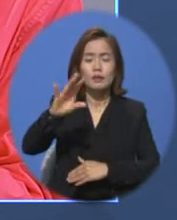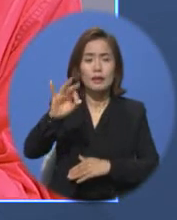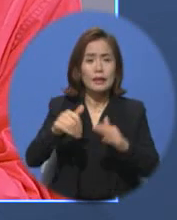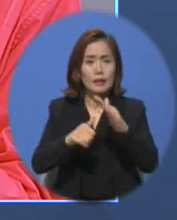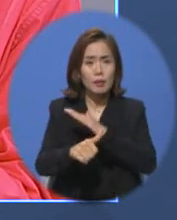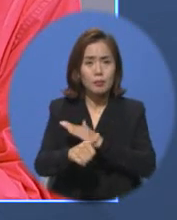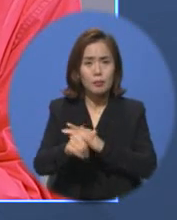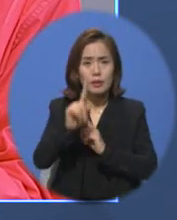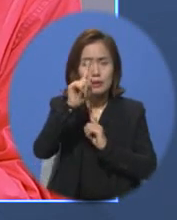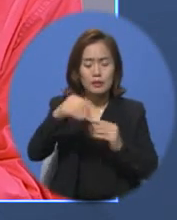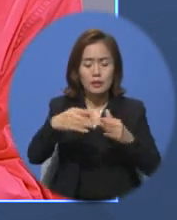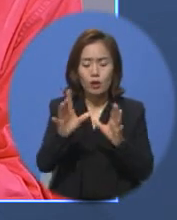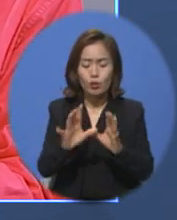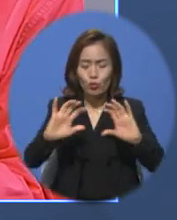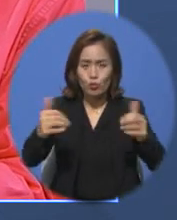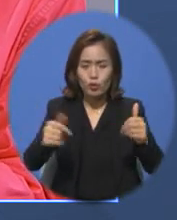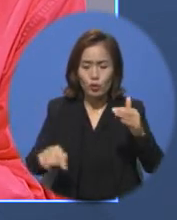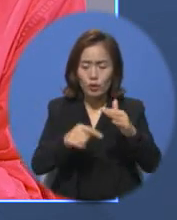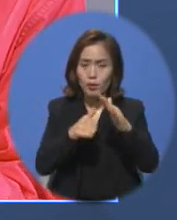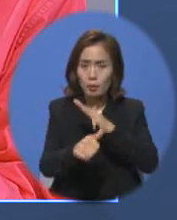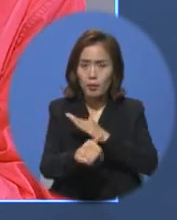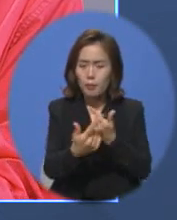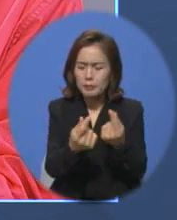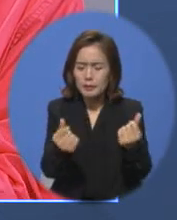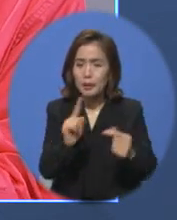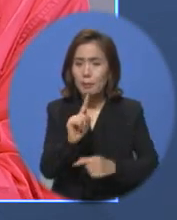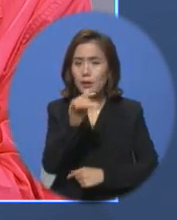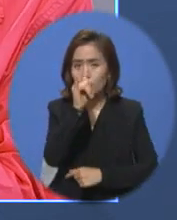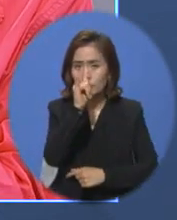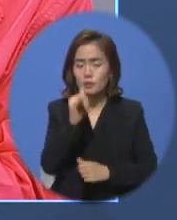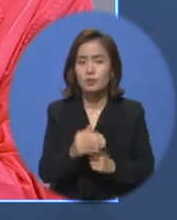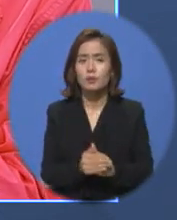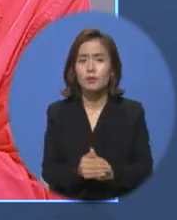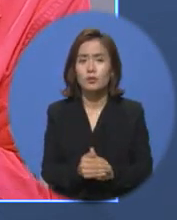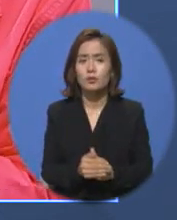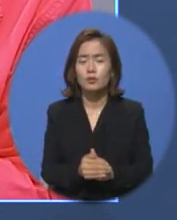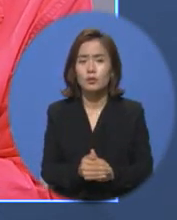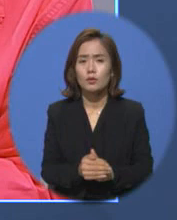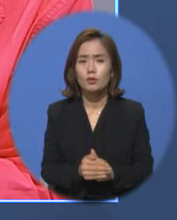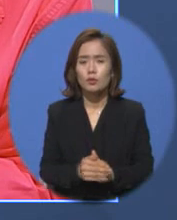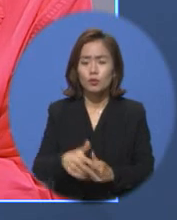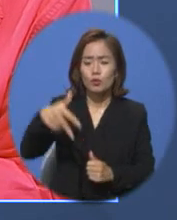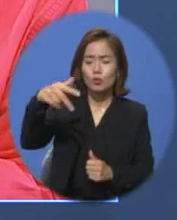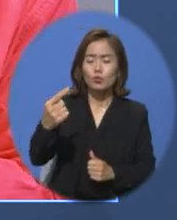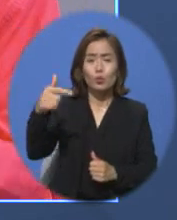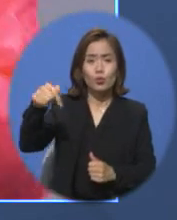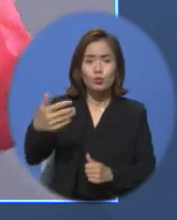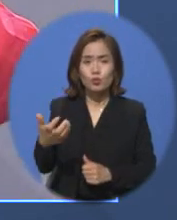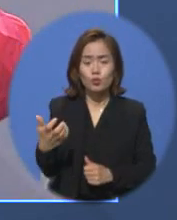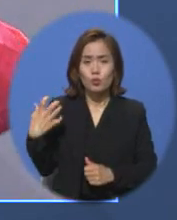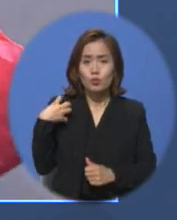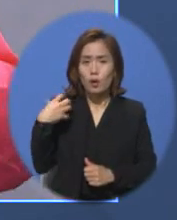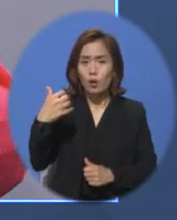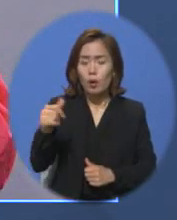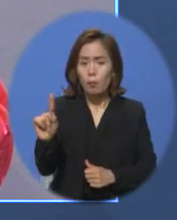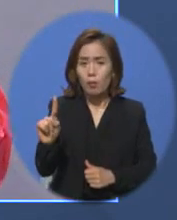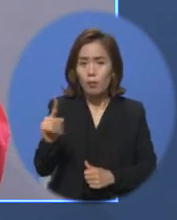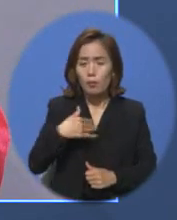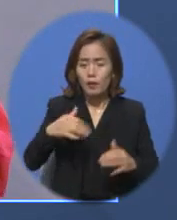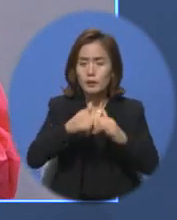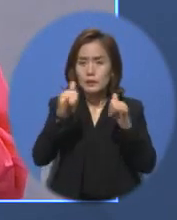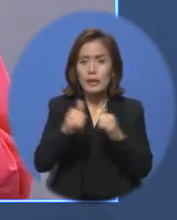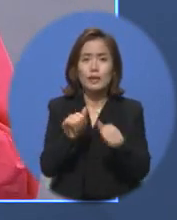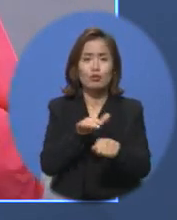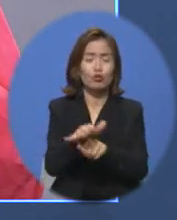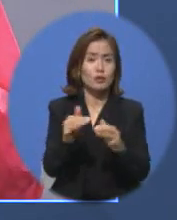심지어이인영원내대표까지 비슷한의견을밝혔고, 조국전장관도직접봤습니다.그는자신이 사회